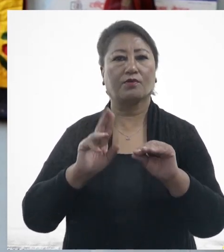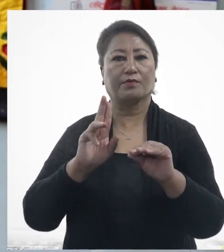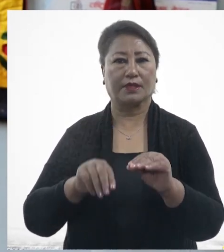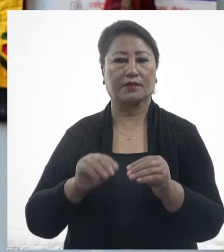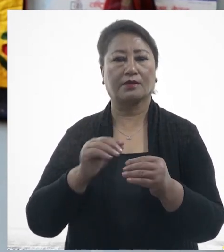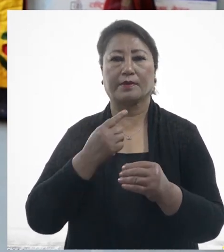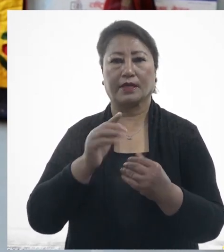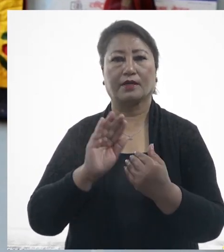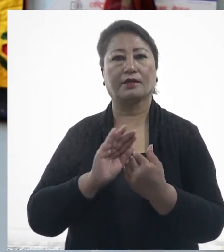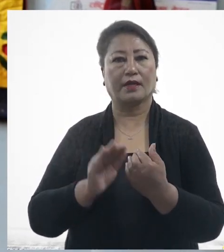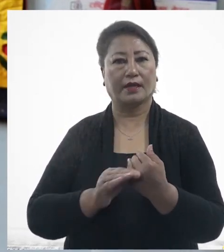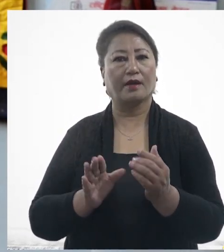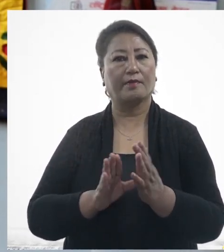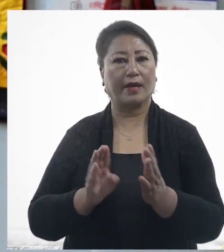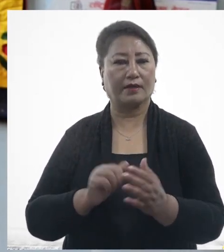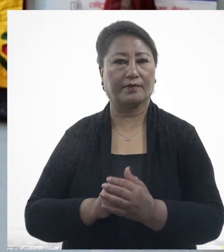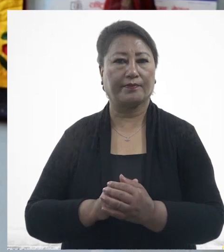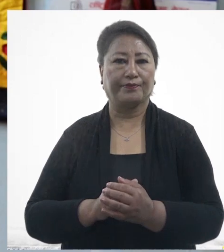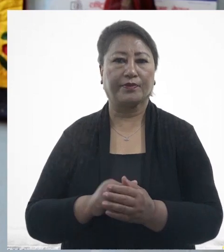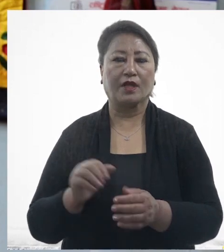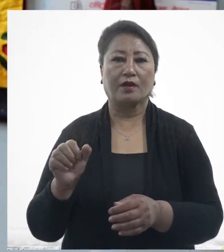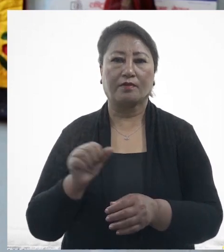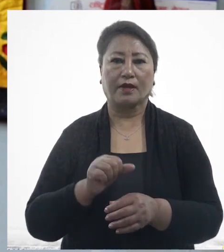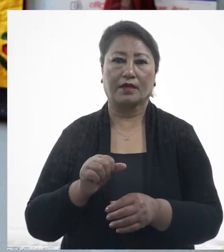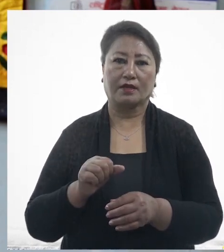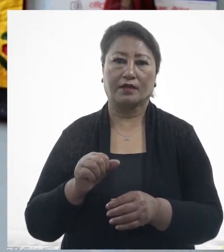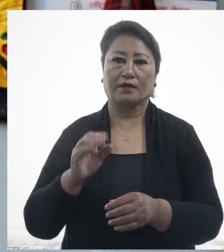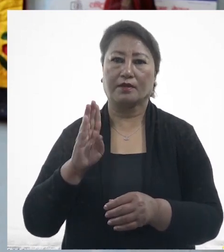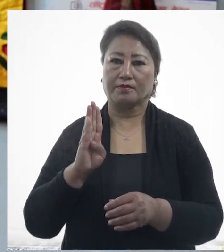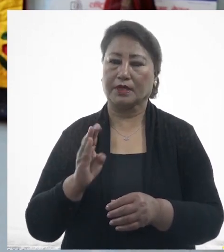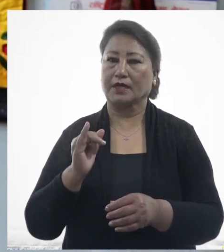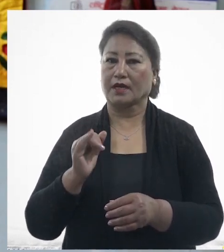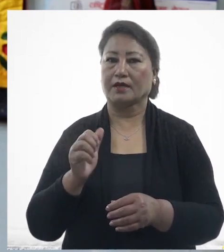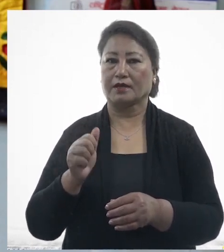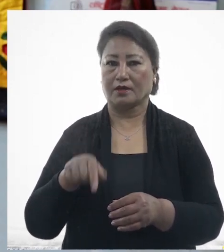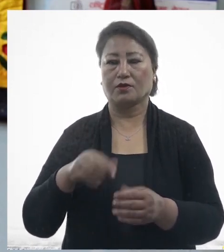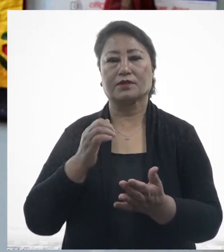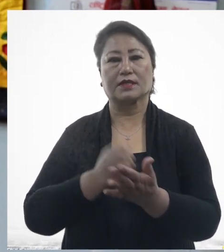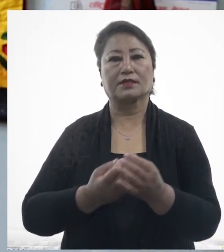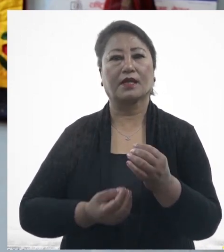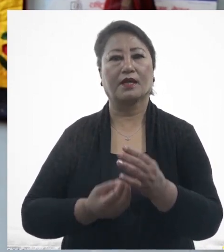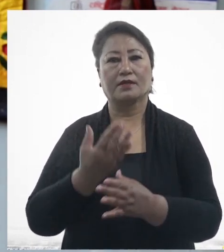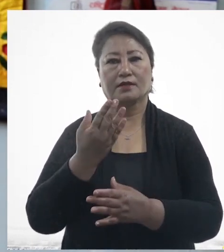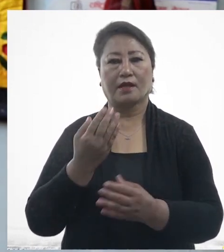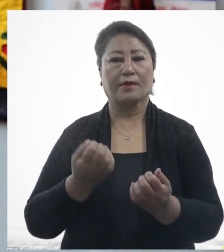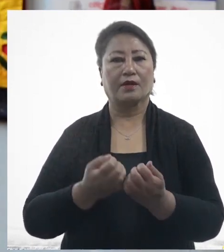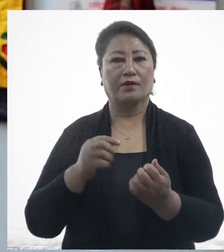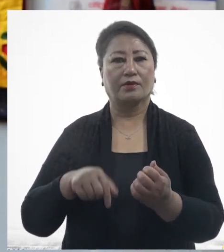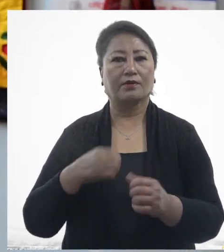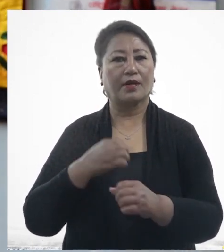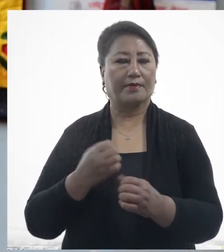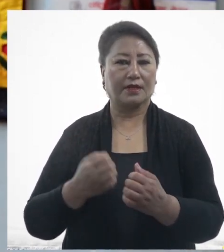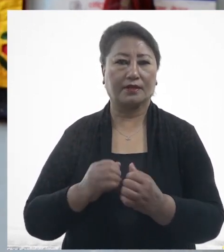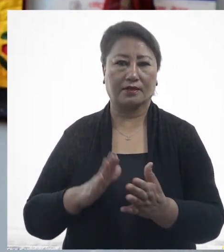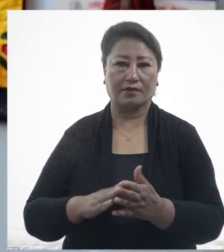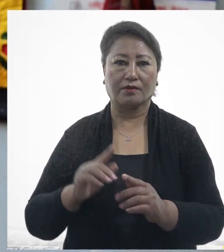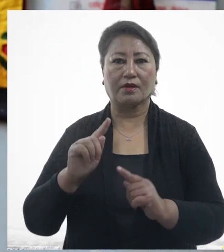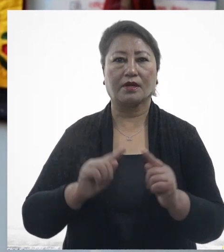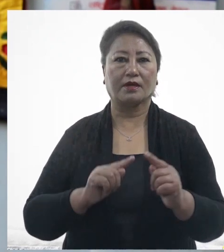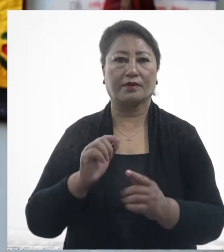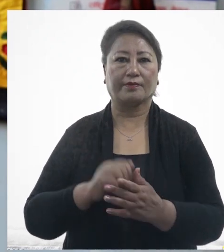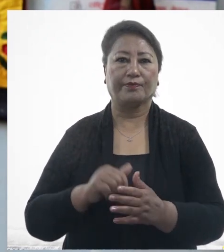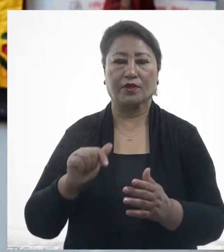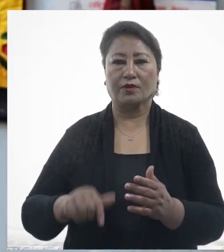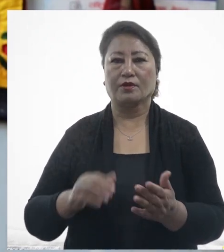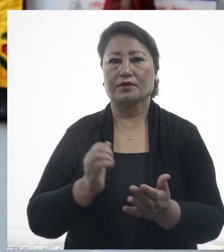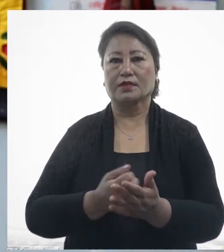चाहिँ हामीले चाहिँ बिआइए फाउन्डेसन सुरु गरेर यो काम गर्दैछु लगभग हाम्रो यो